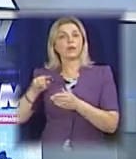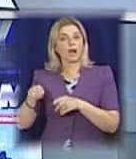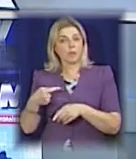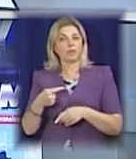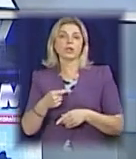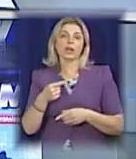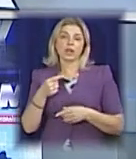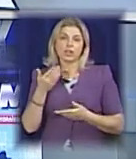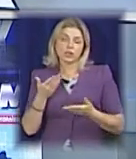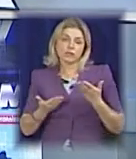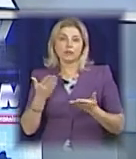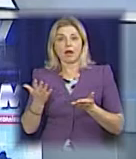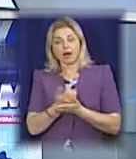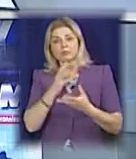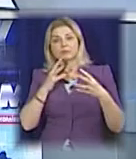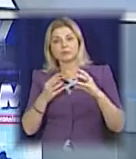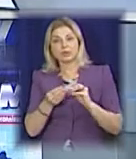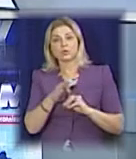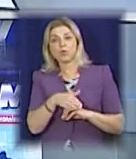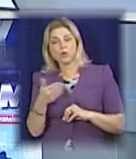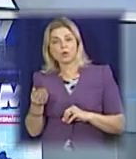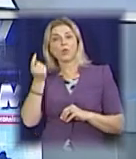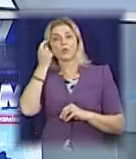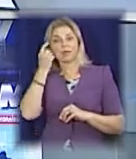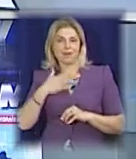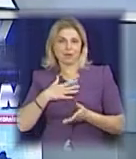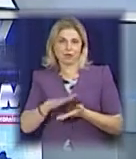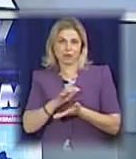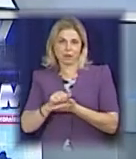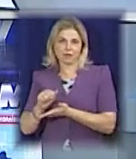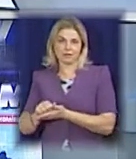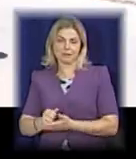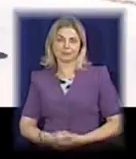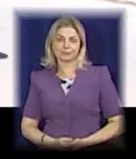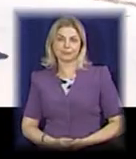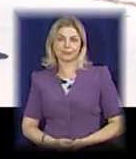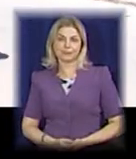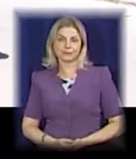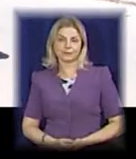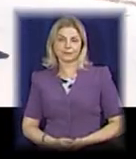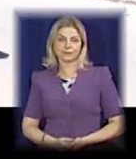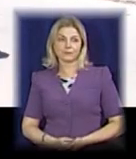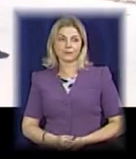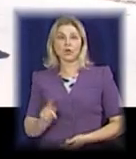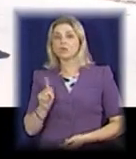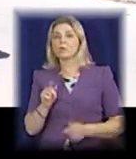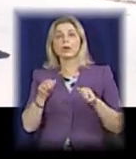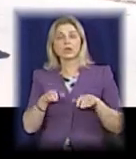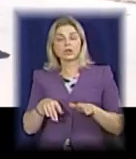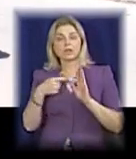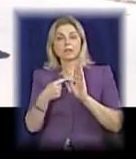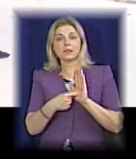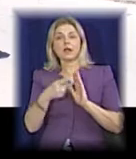Чи порозумілись між собою сторони, дізнавались наші кореспонденти. Аби вирішити питання